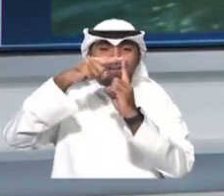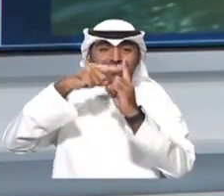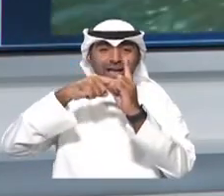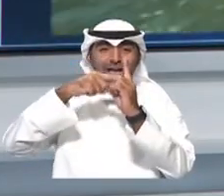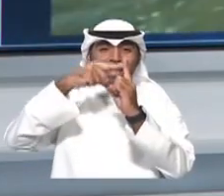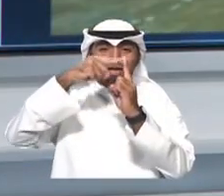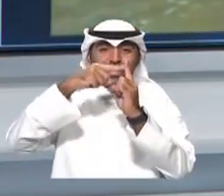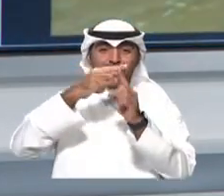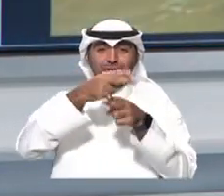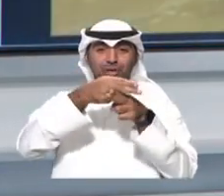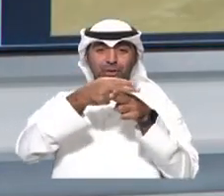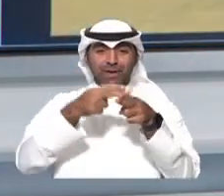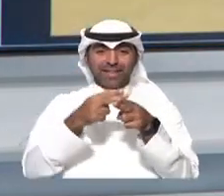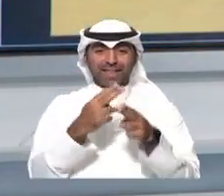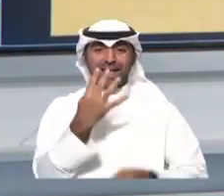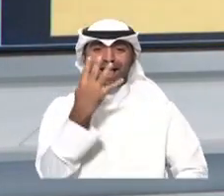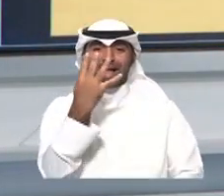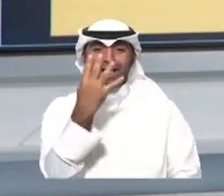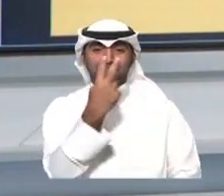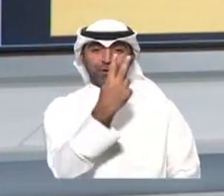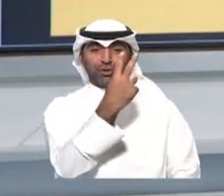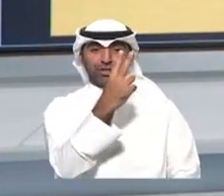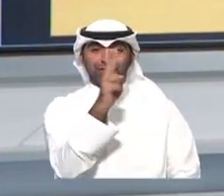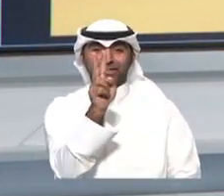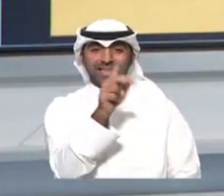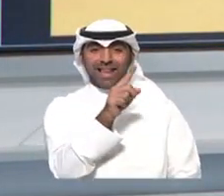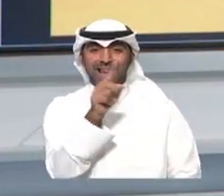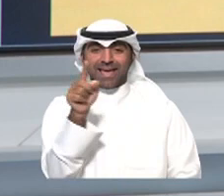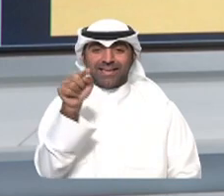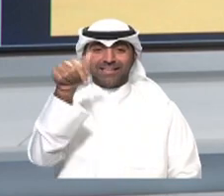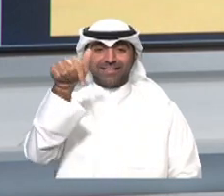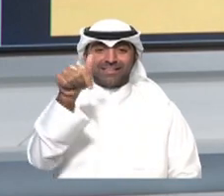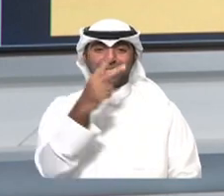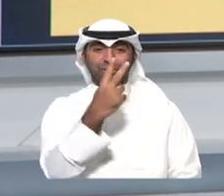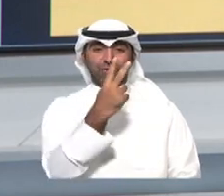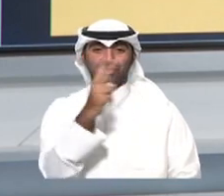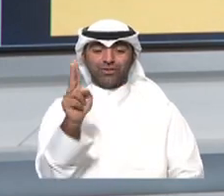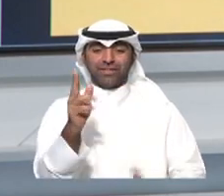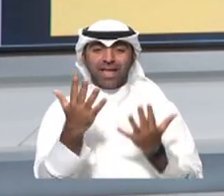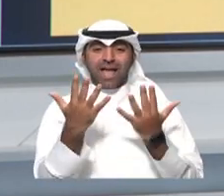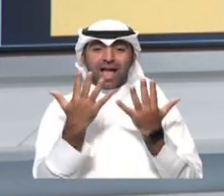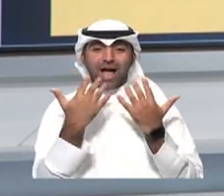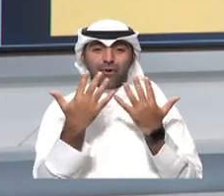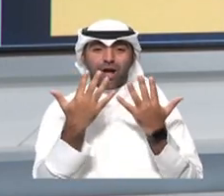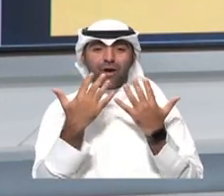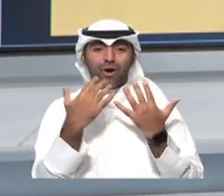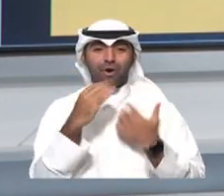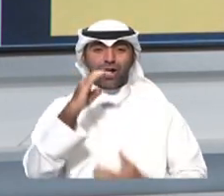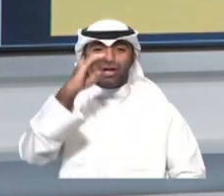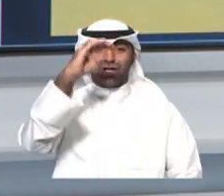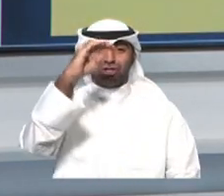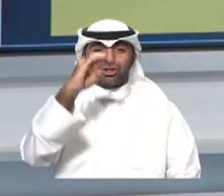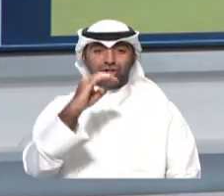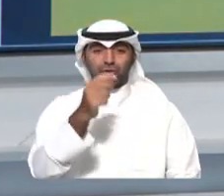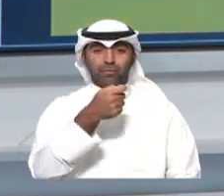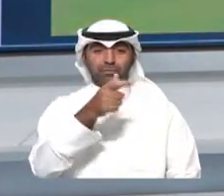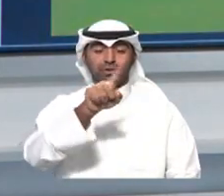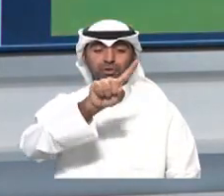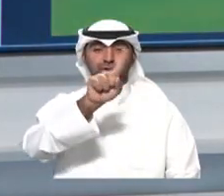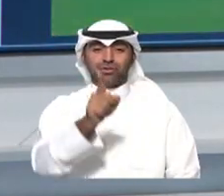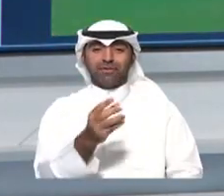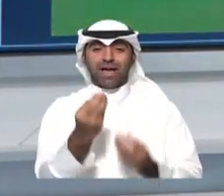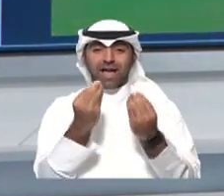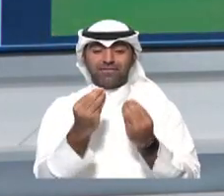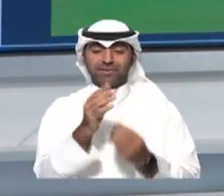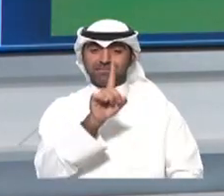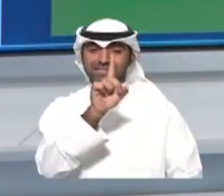24 إلى 26 درجة مئوية، رياح جنوبية شرقية خفيفة إلى معتدلة السرعة، لكن أيضا متوقع نشاطها على فترات